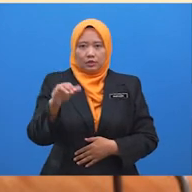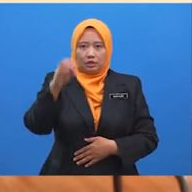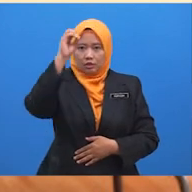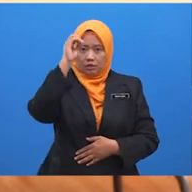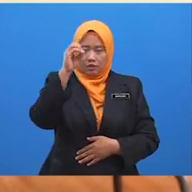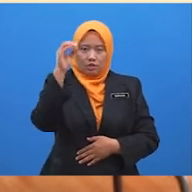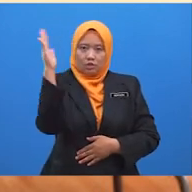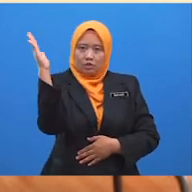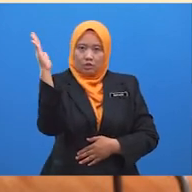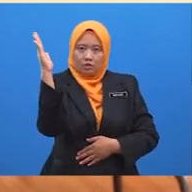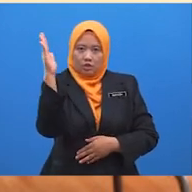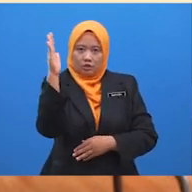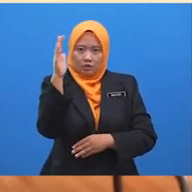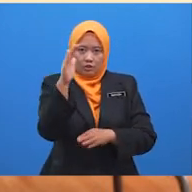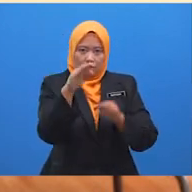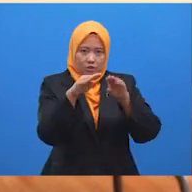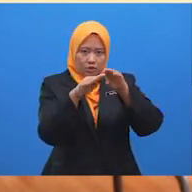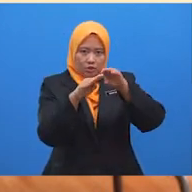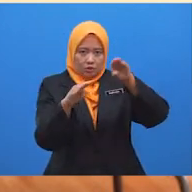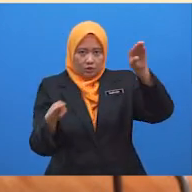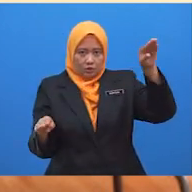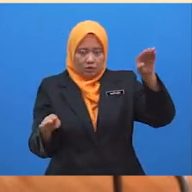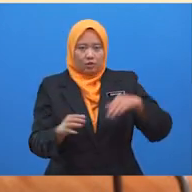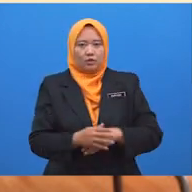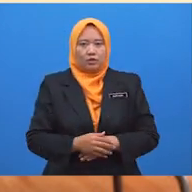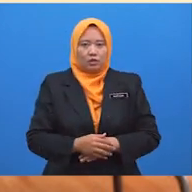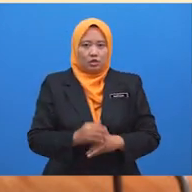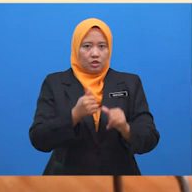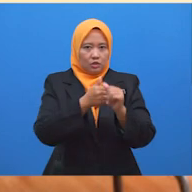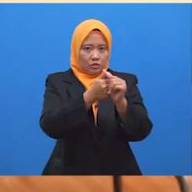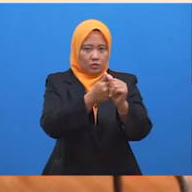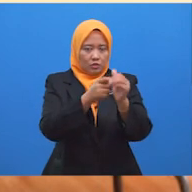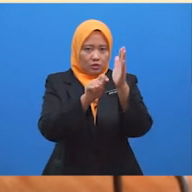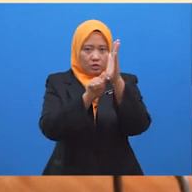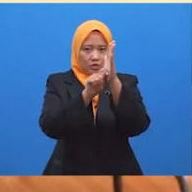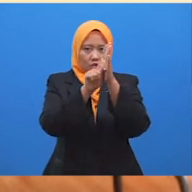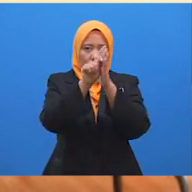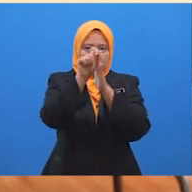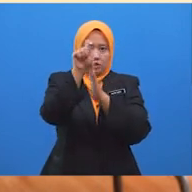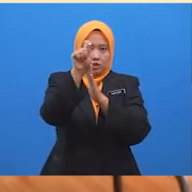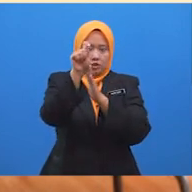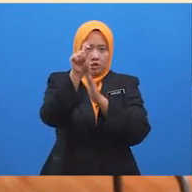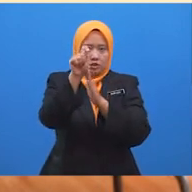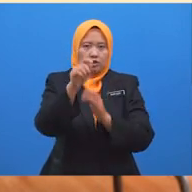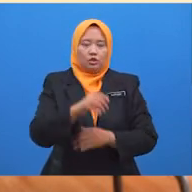yang biasanya dihubungkan dengan ketinggian suatu gunung atau